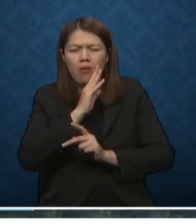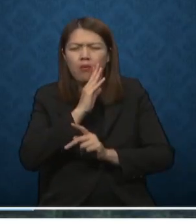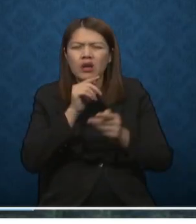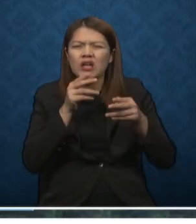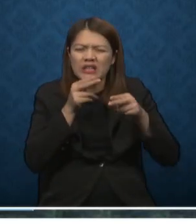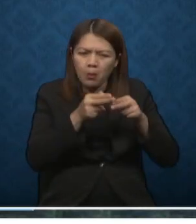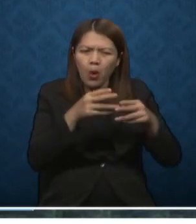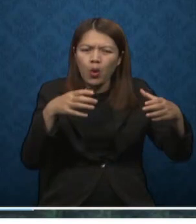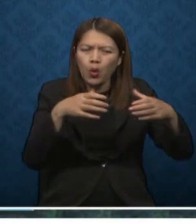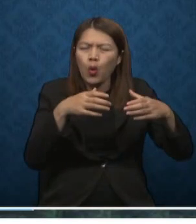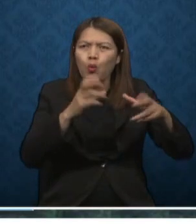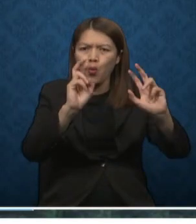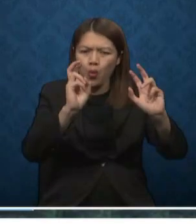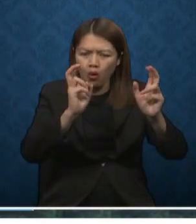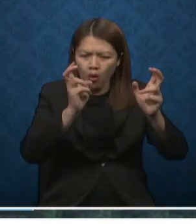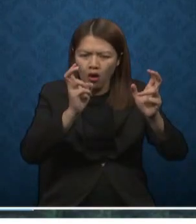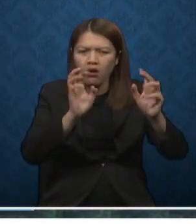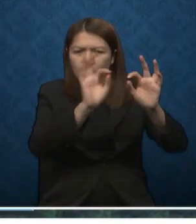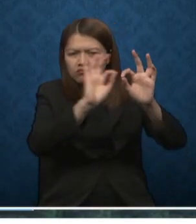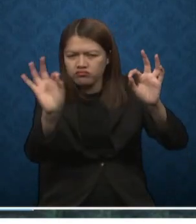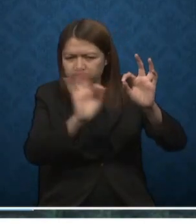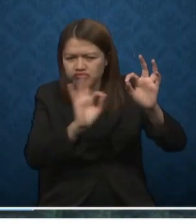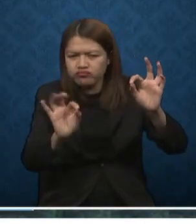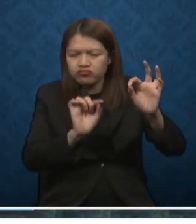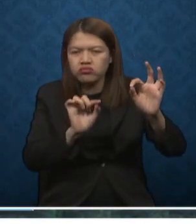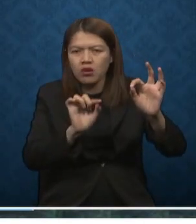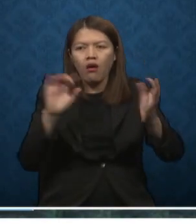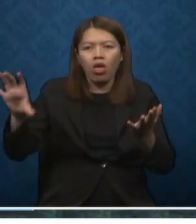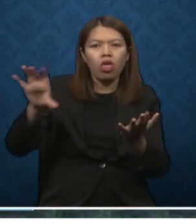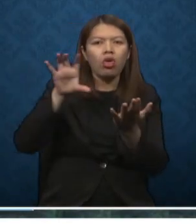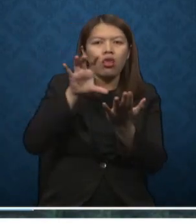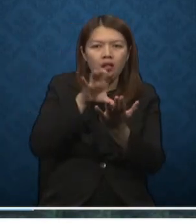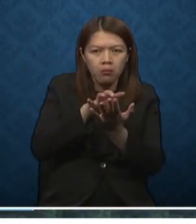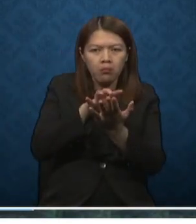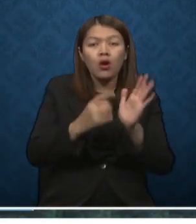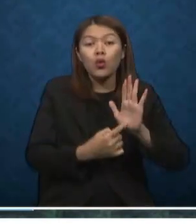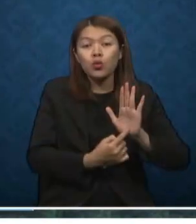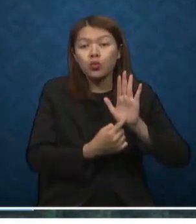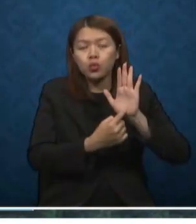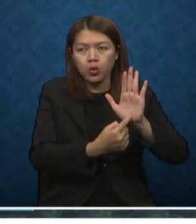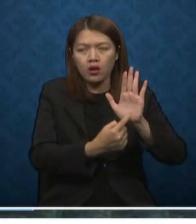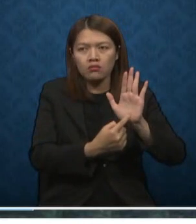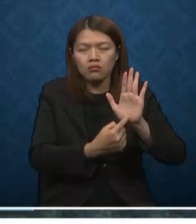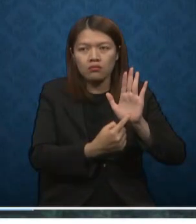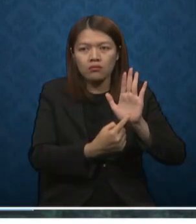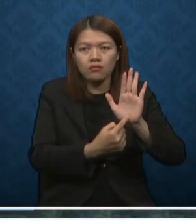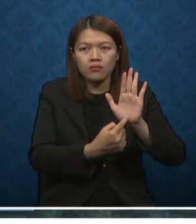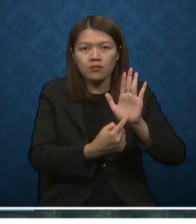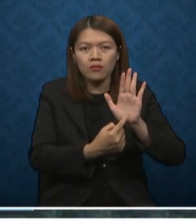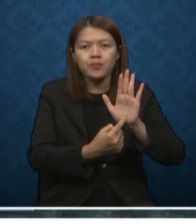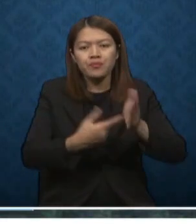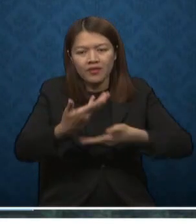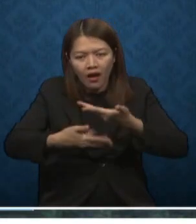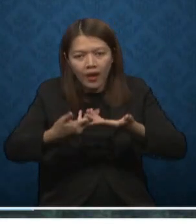พาะเรื่องของบทความที่อ้างอิงว่ายกตัวอย่างการขายสินค้